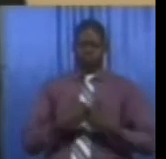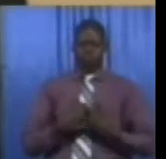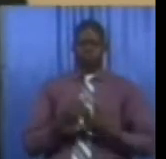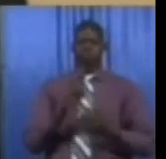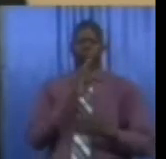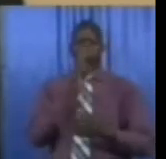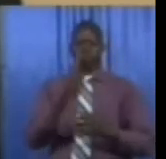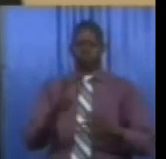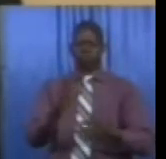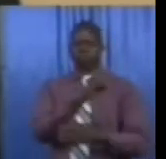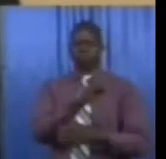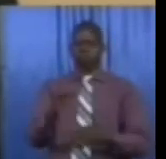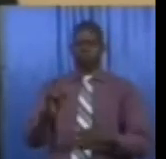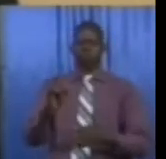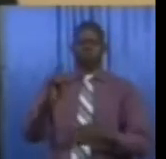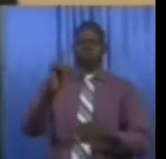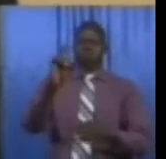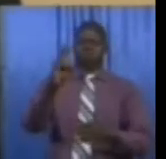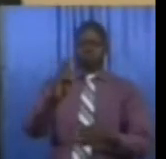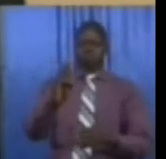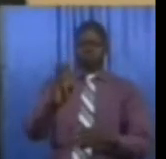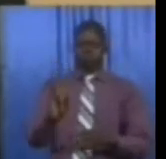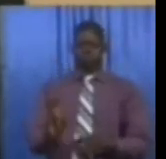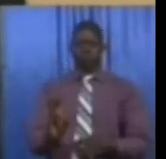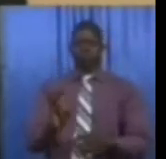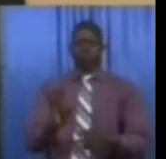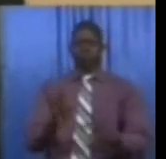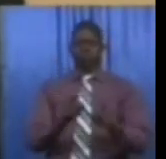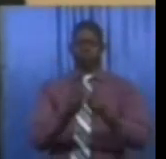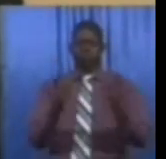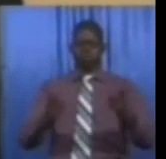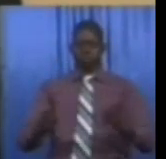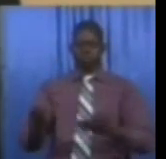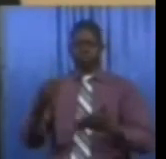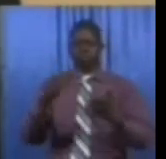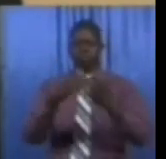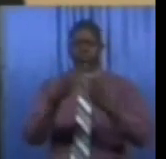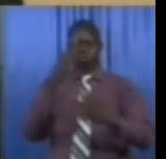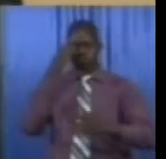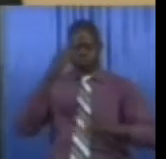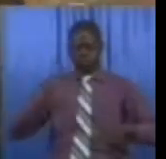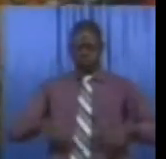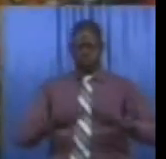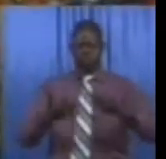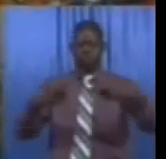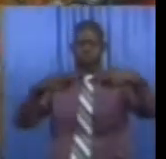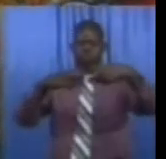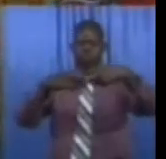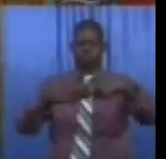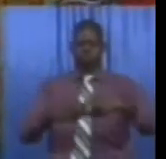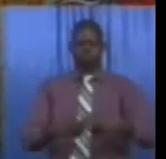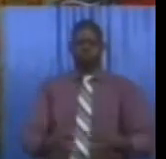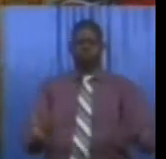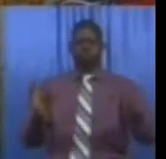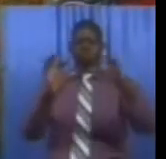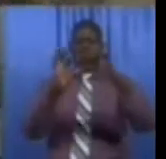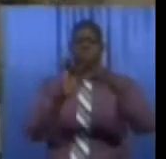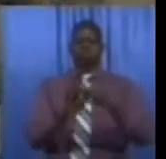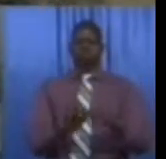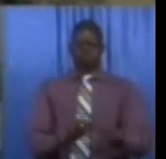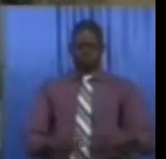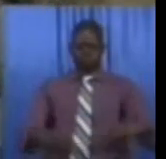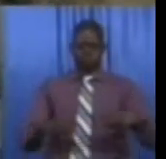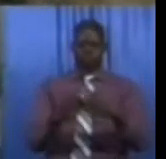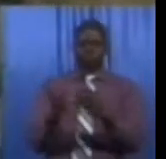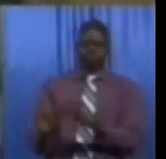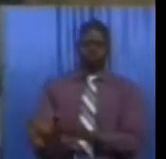100 MW, je pense que ce serait un grand apport pour la fourniture d'électricité. L'interconnexion électrique à